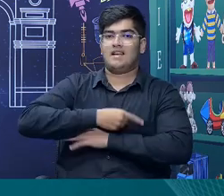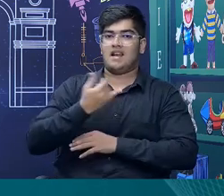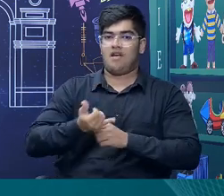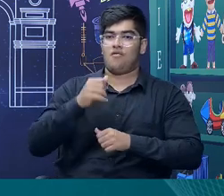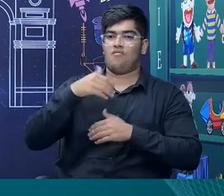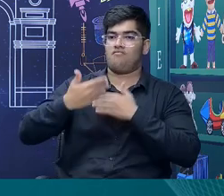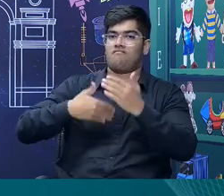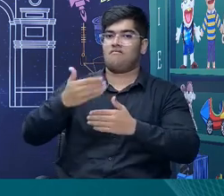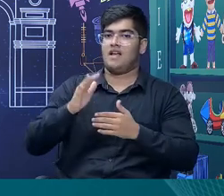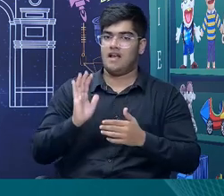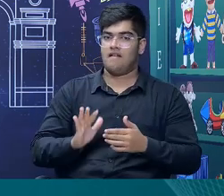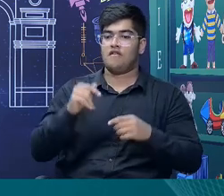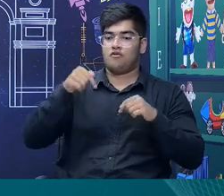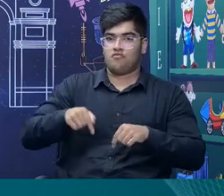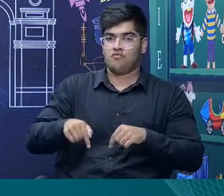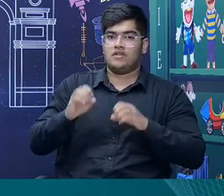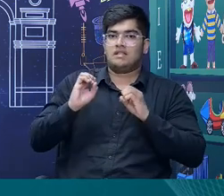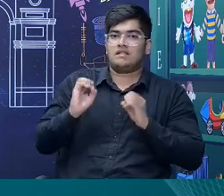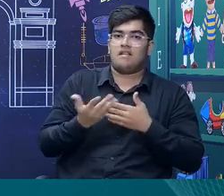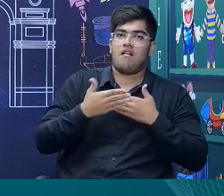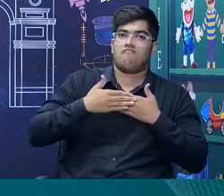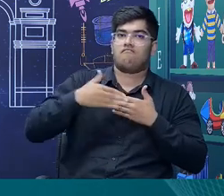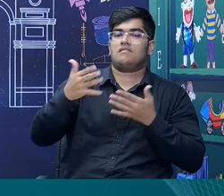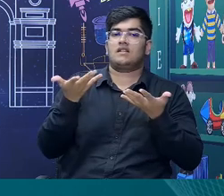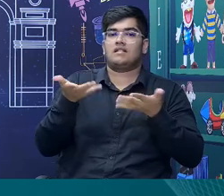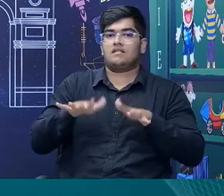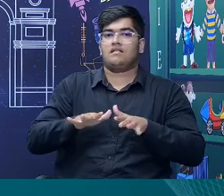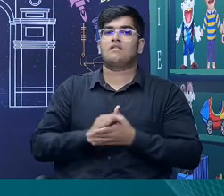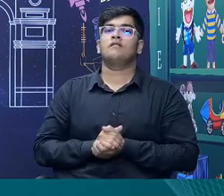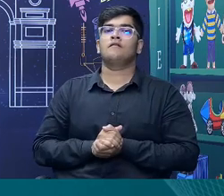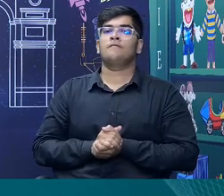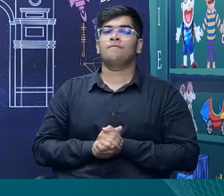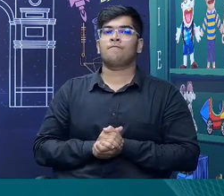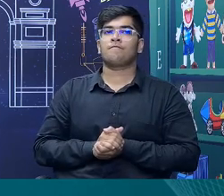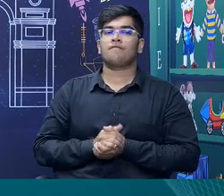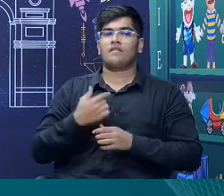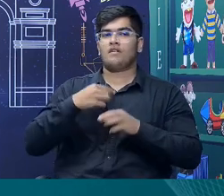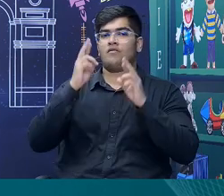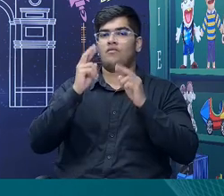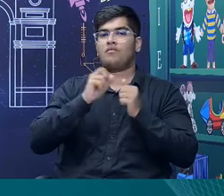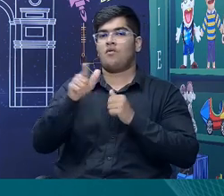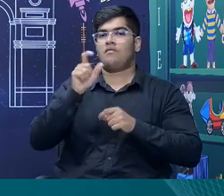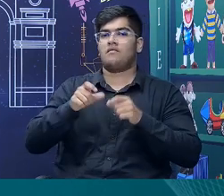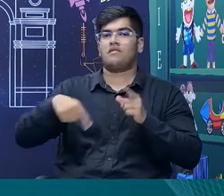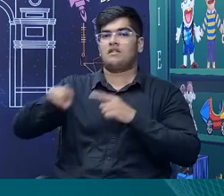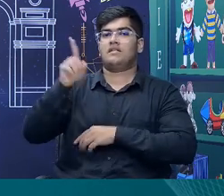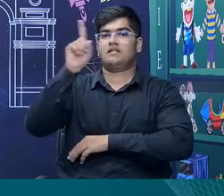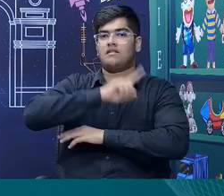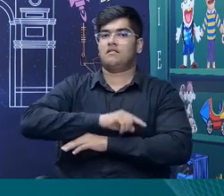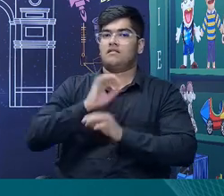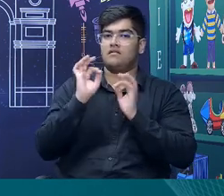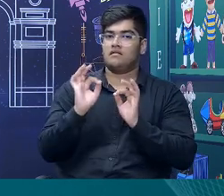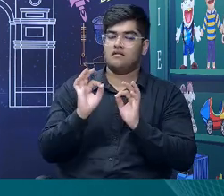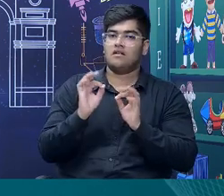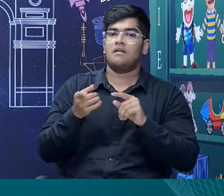त्योहार होता है आज ही के दिन से शुरू होता है क्योंकि आज चतुर्थी है तो उम्मीद करते हैं आपका दिन शुभ हो और यह पूरा